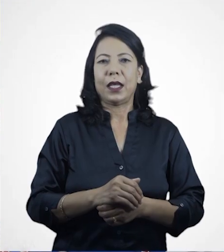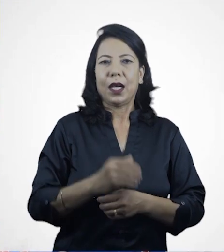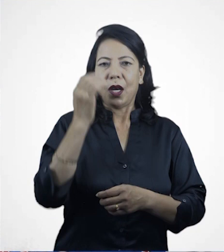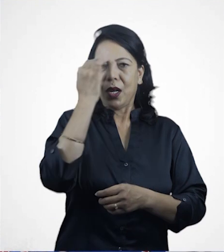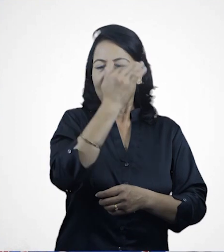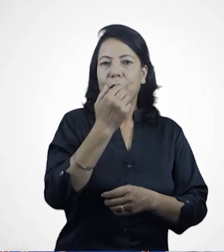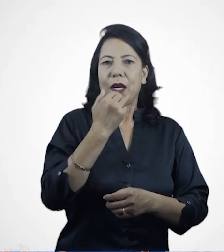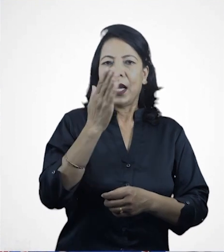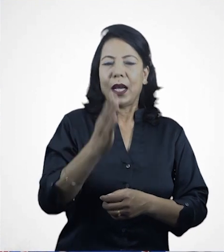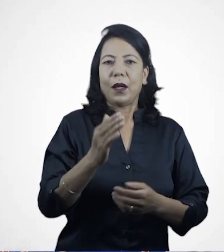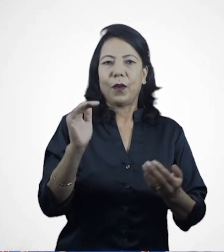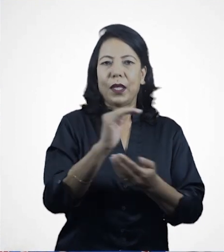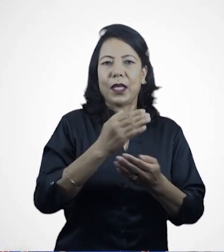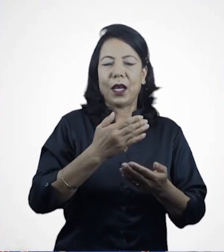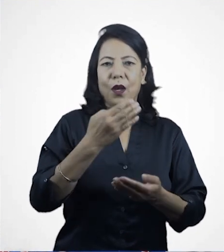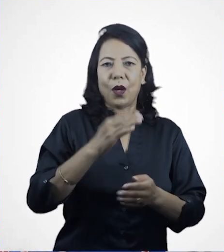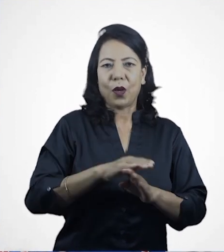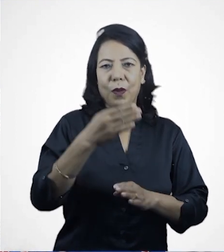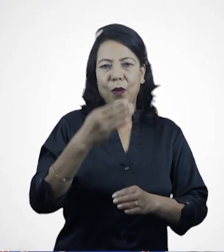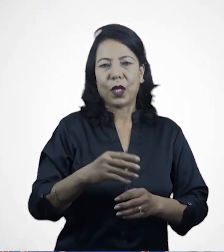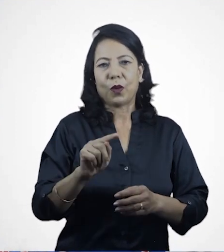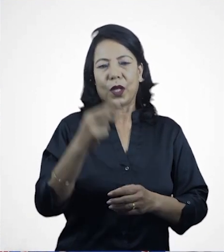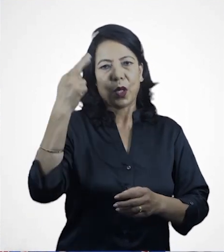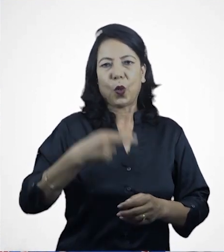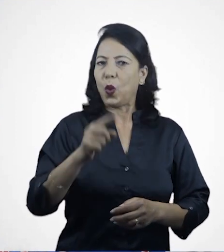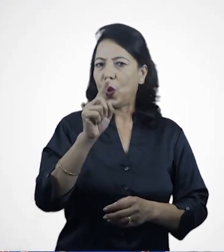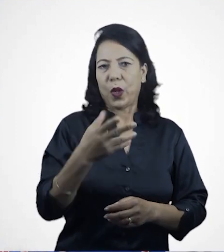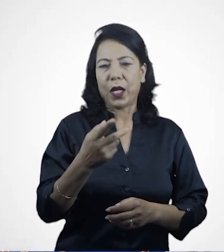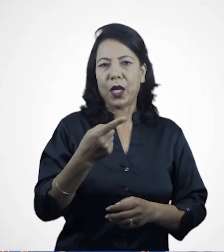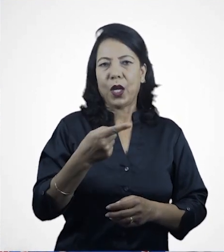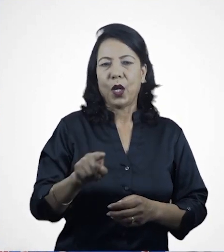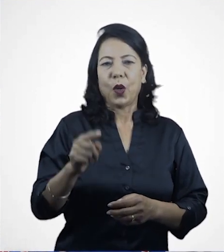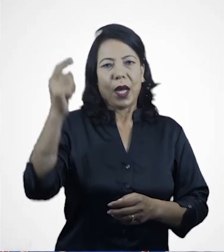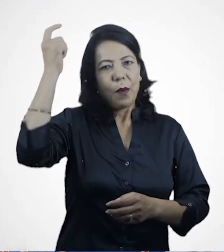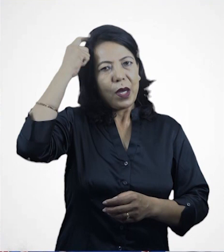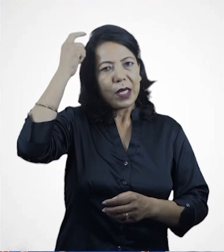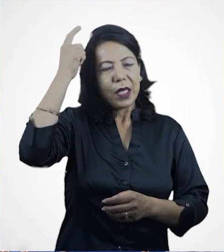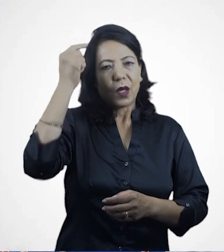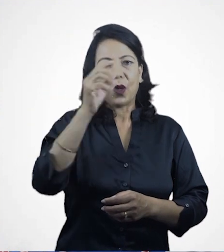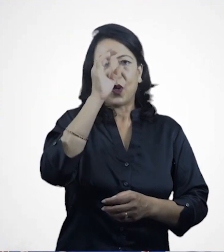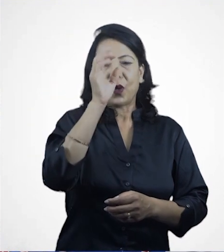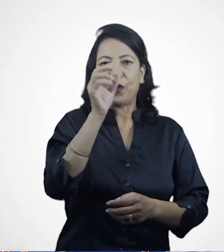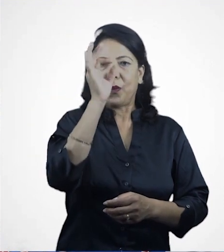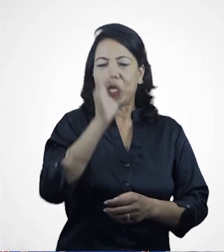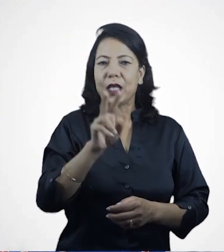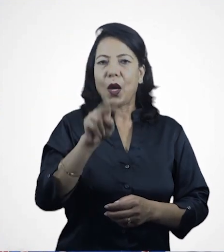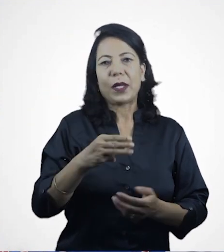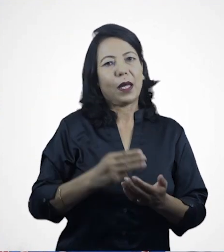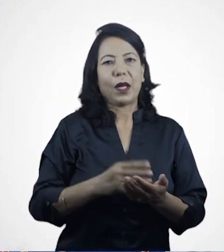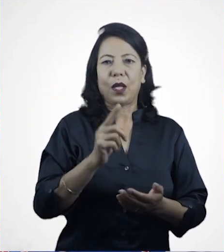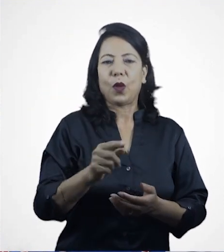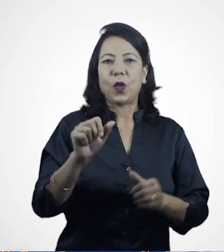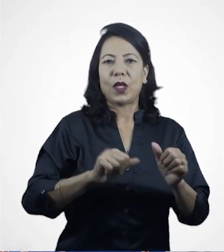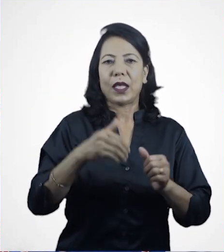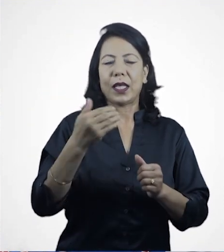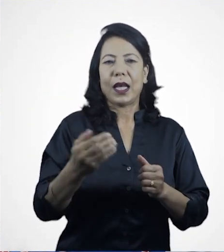आटिजम मन्नाले बाल बालिका मालां ने कुने परकार को रोग है ना। ये युटा मस्तिस्का को विशेश अवस्ता मात्र